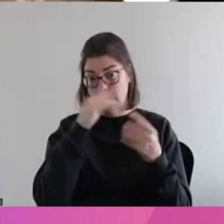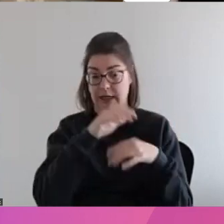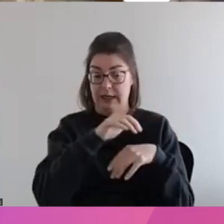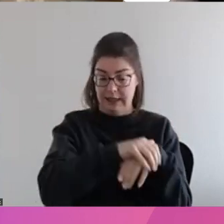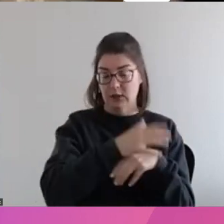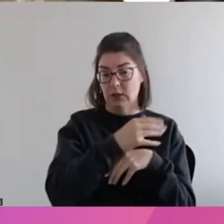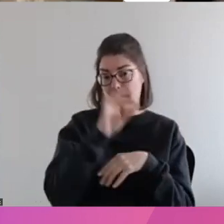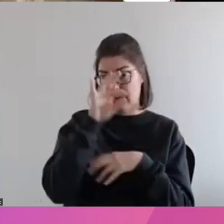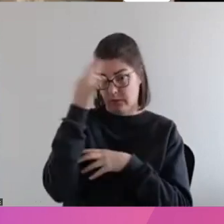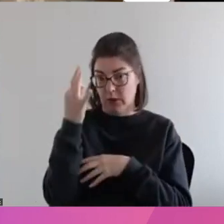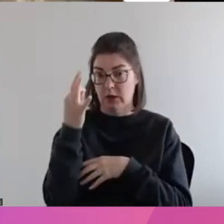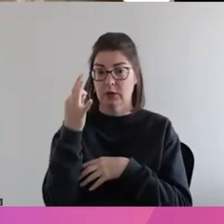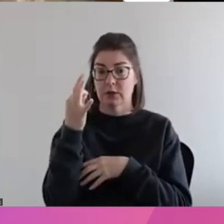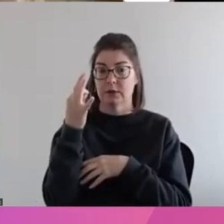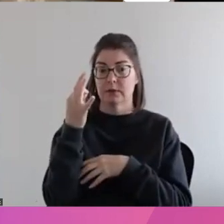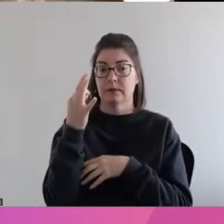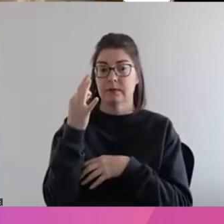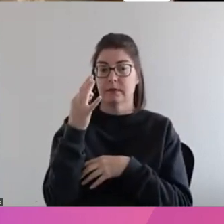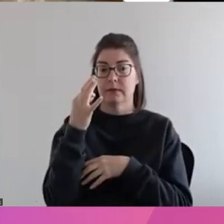offrir